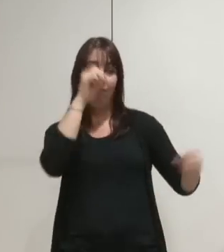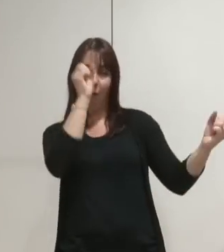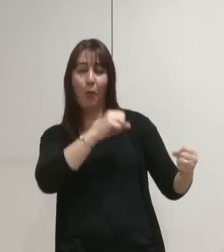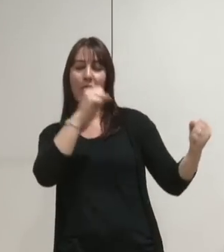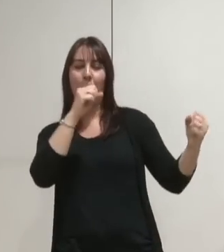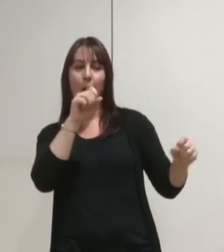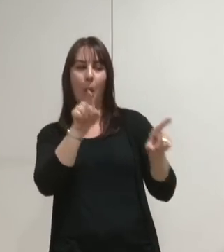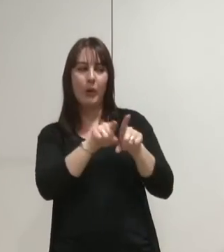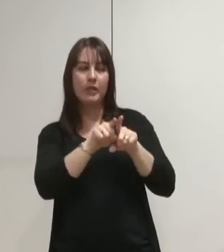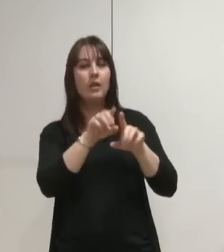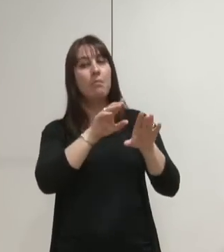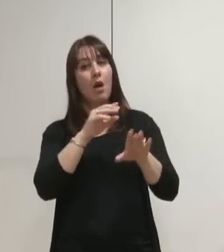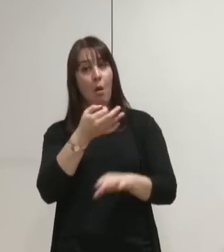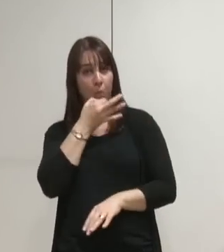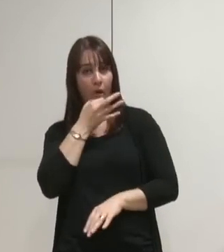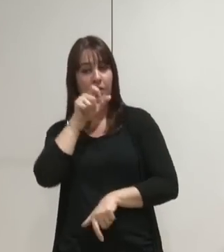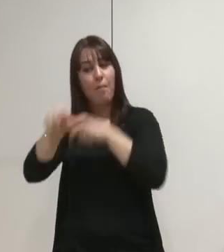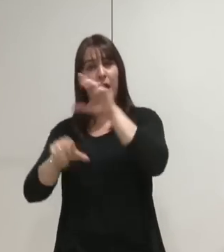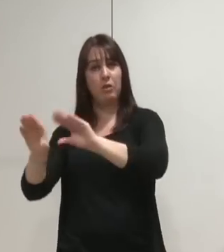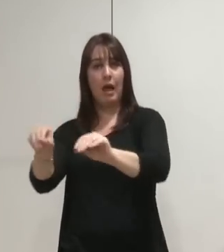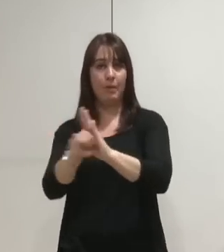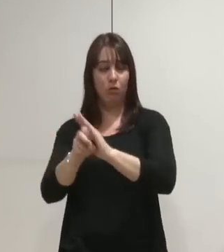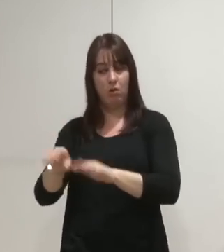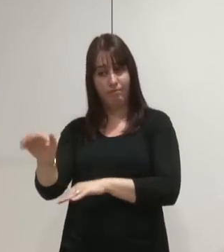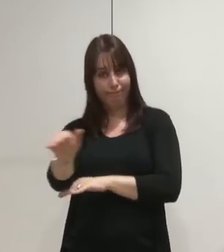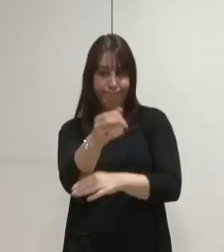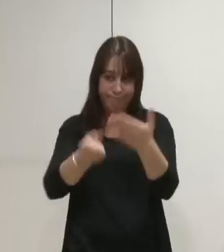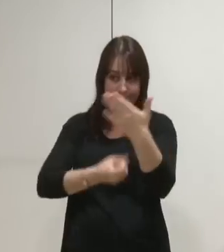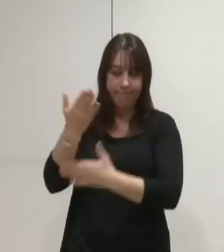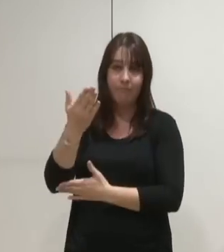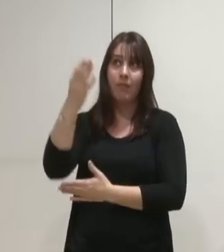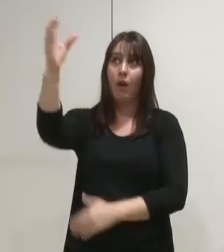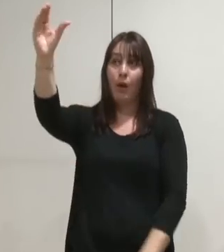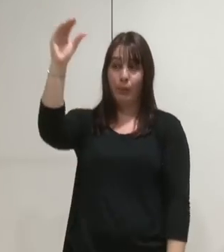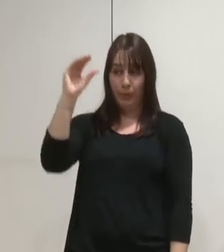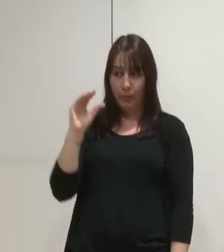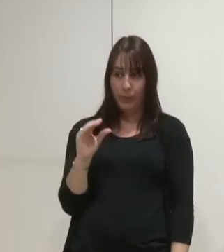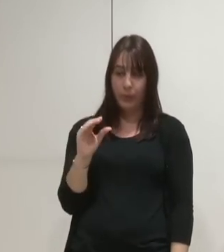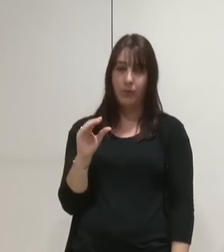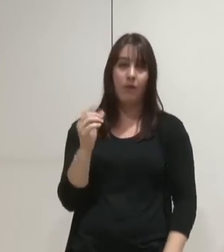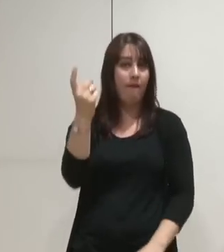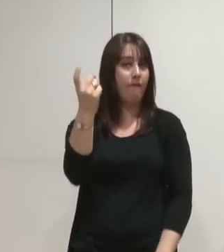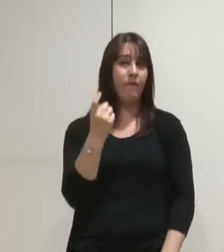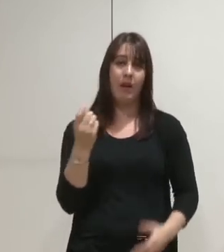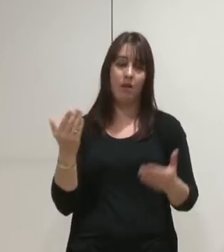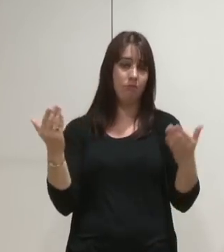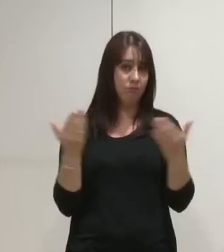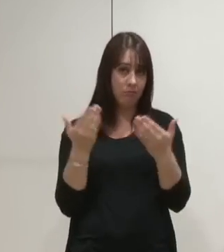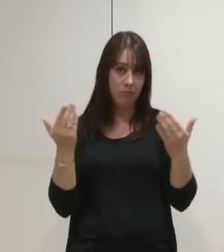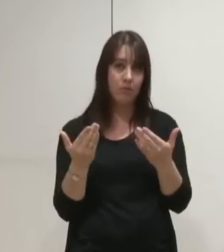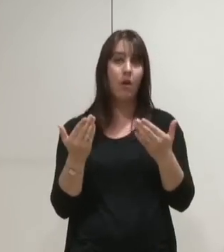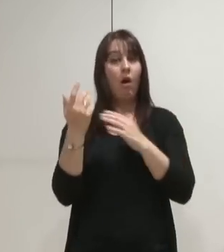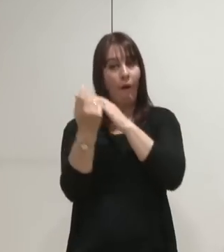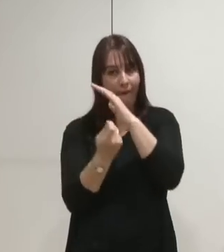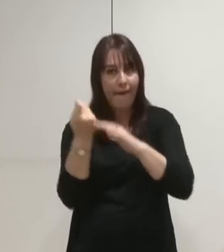signalant aussi au grenoblois encore une fois que cette baisse est très grandement liée à la